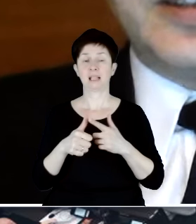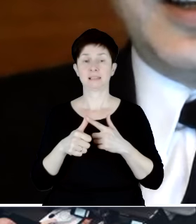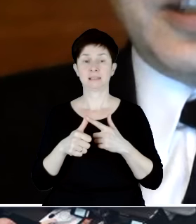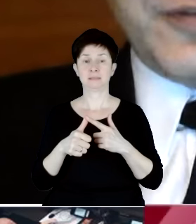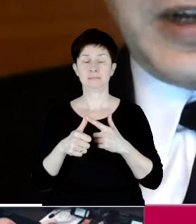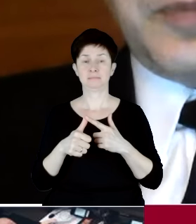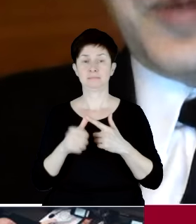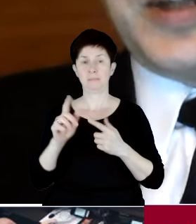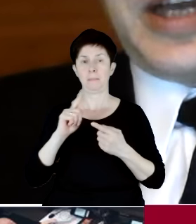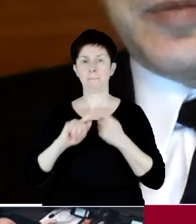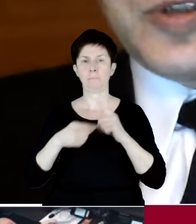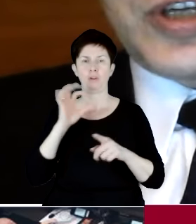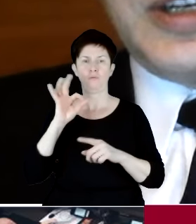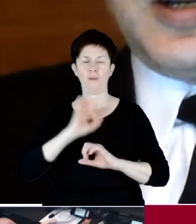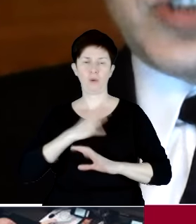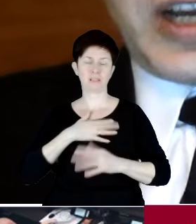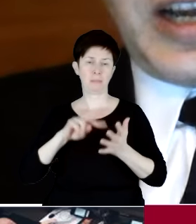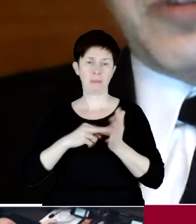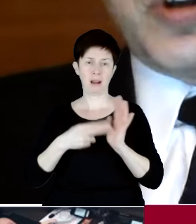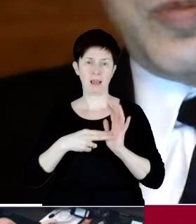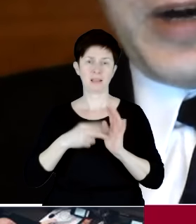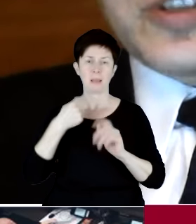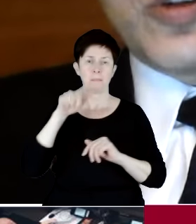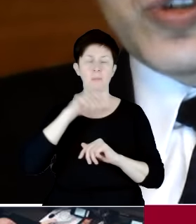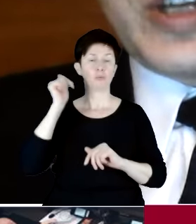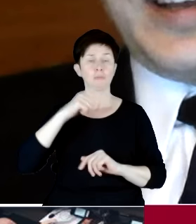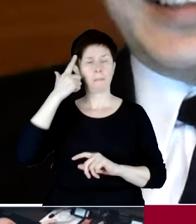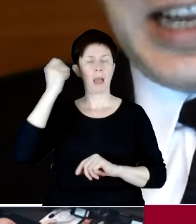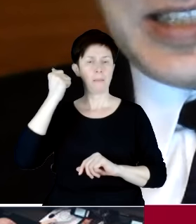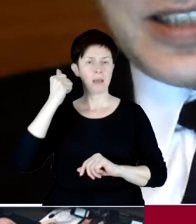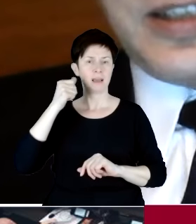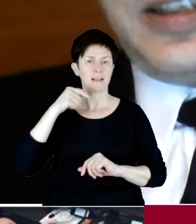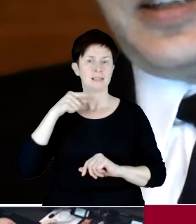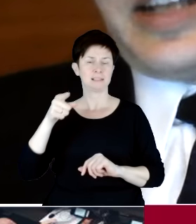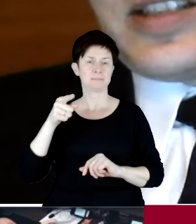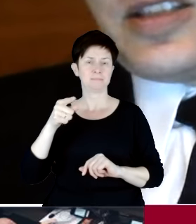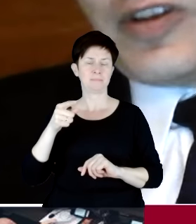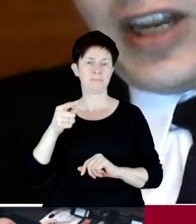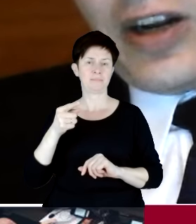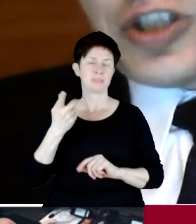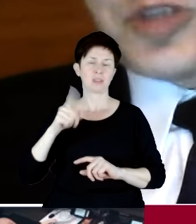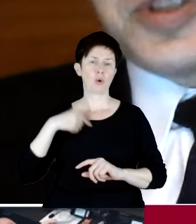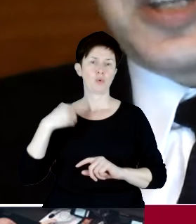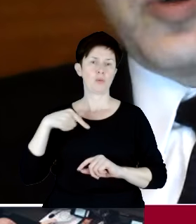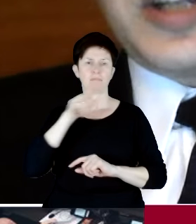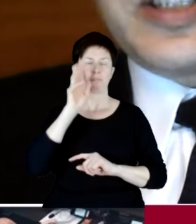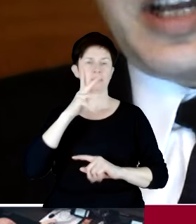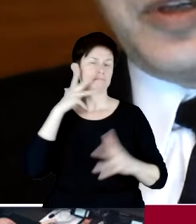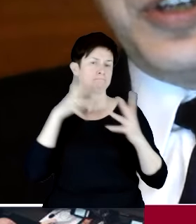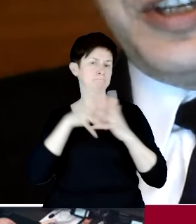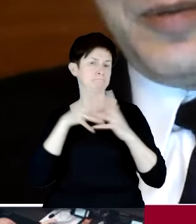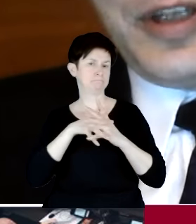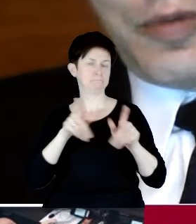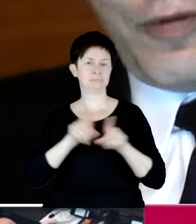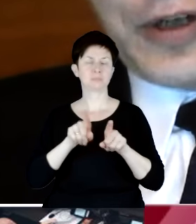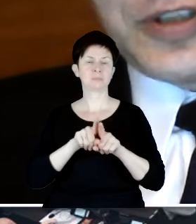własne plany. Dwa, pamiętajmy, że czekają go bardzo różne testy. Testy związane chociażby z